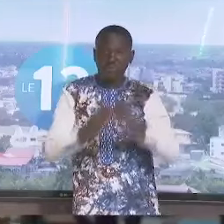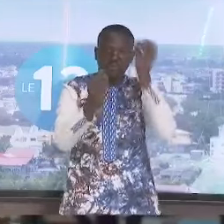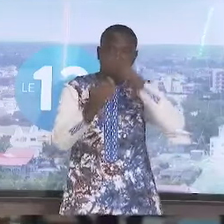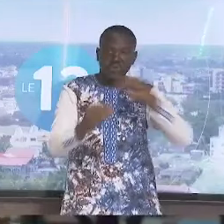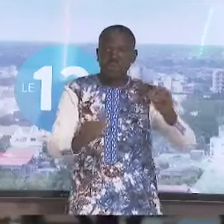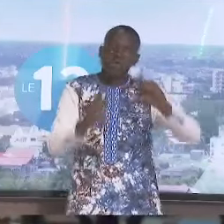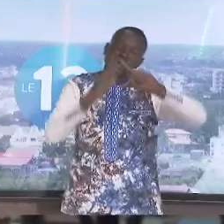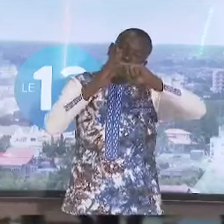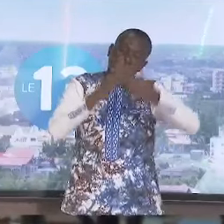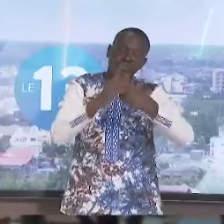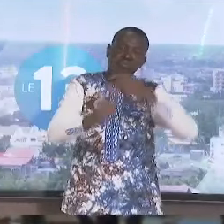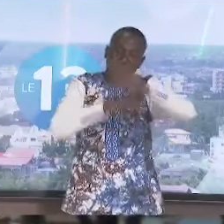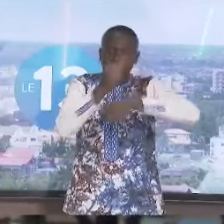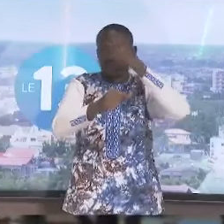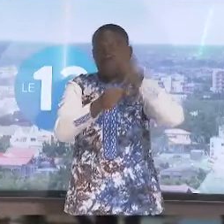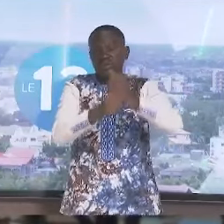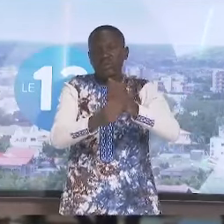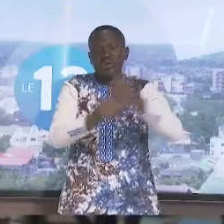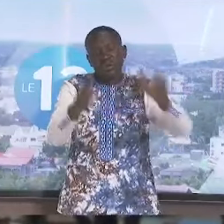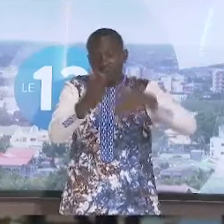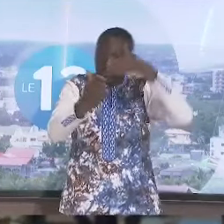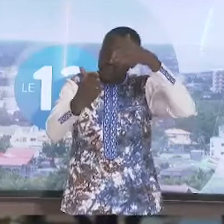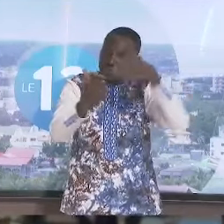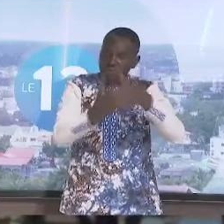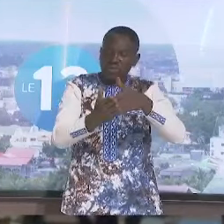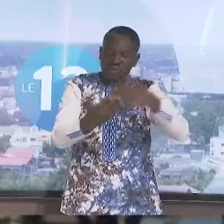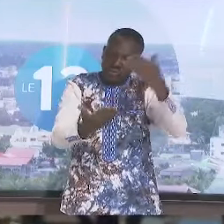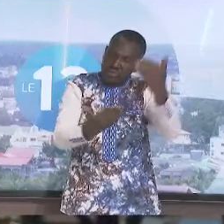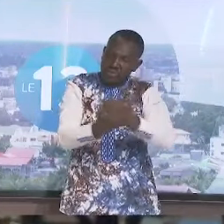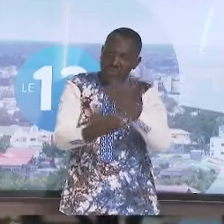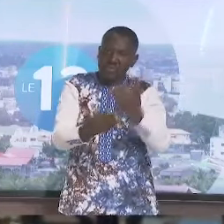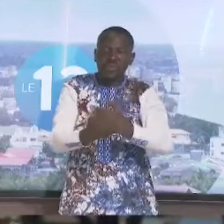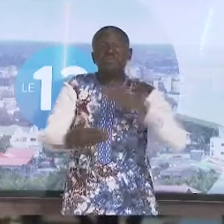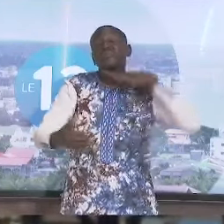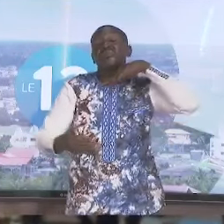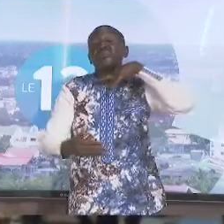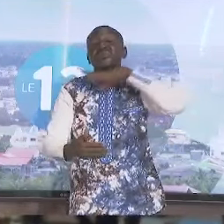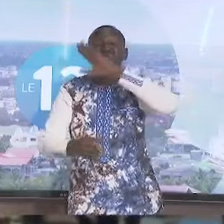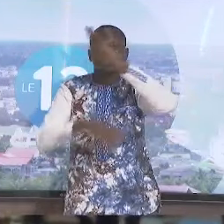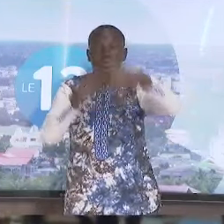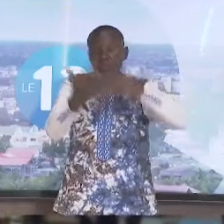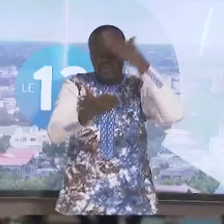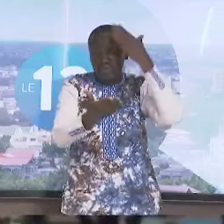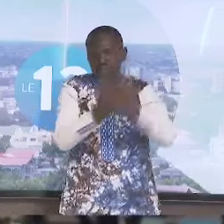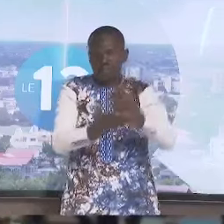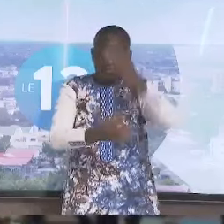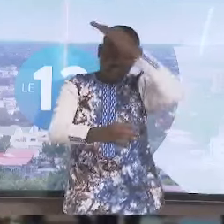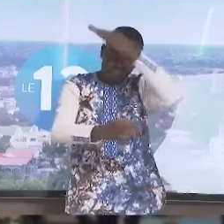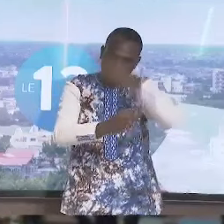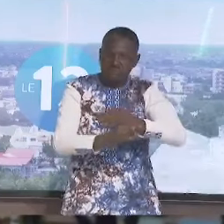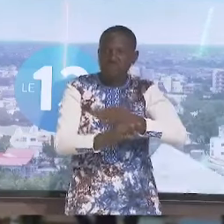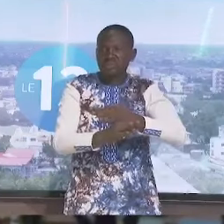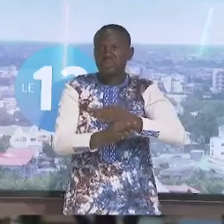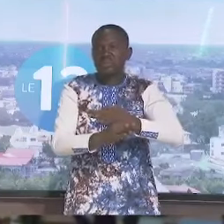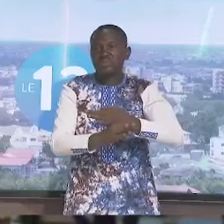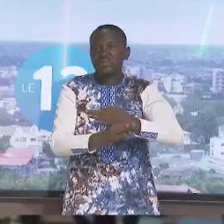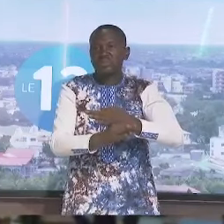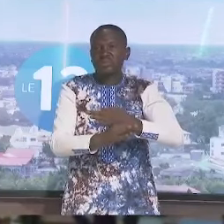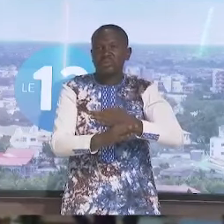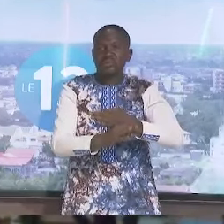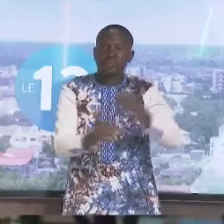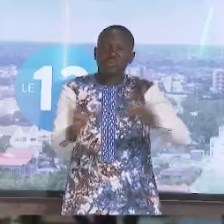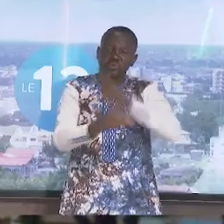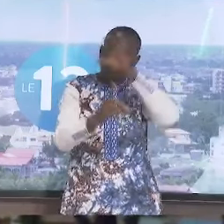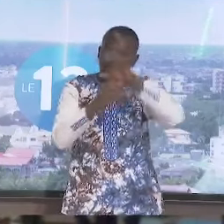Depuis le début de l'année, de nombreux centres de tri et de collecte des déchets ont totalement arrêté de fonctionner. Conséquence, les